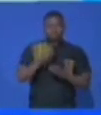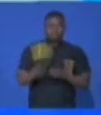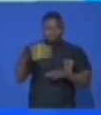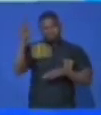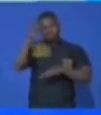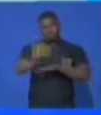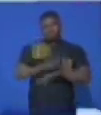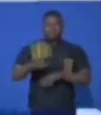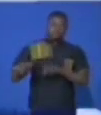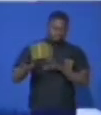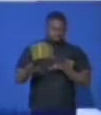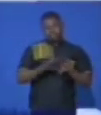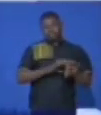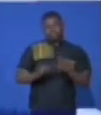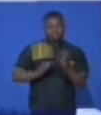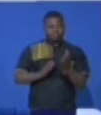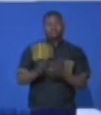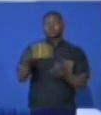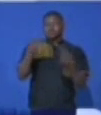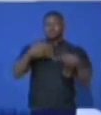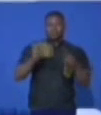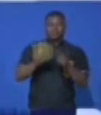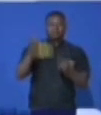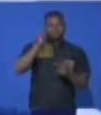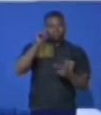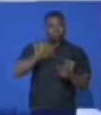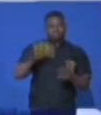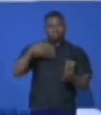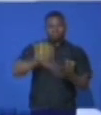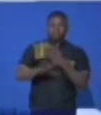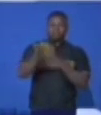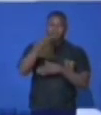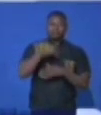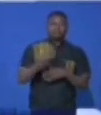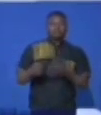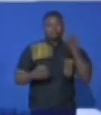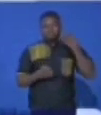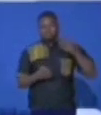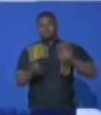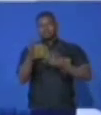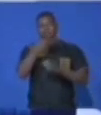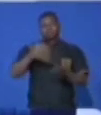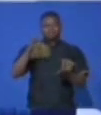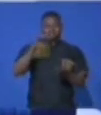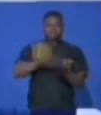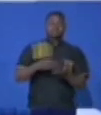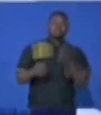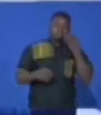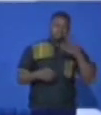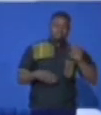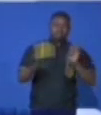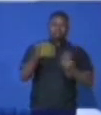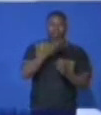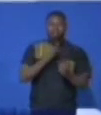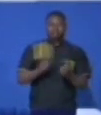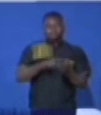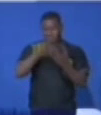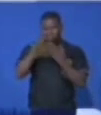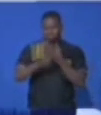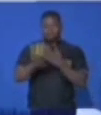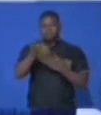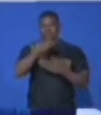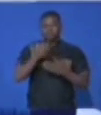promotion du bien-être familial dans les régions de l'Est et du Centre-Est. Le projet de promotion sociale et de planification